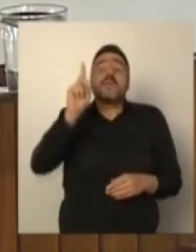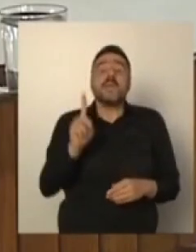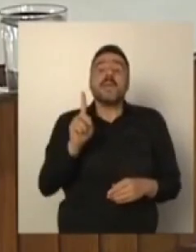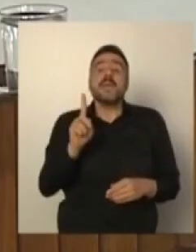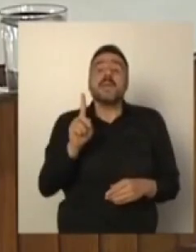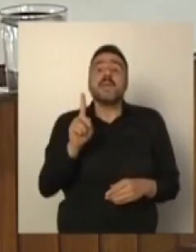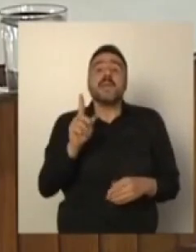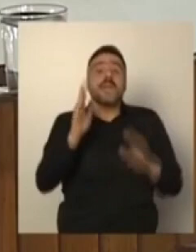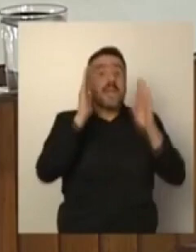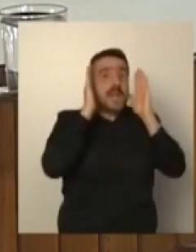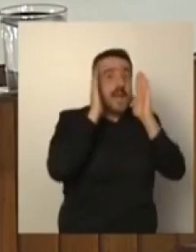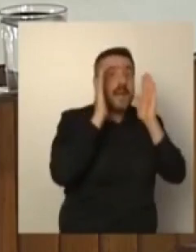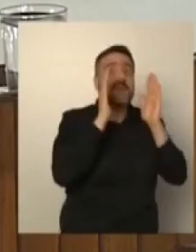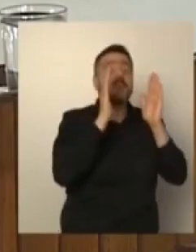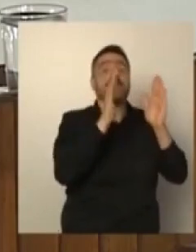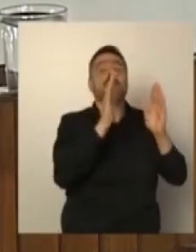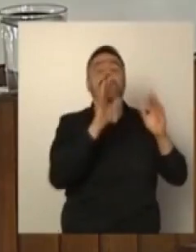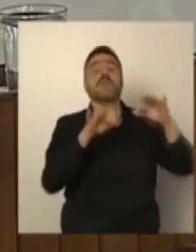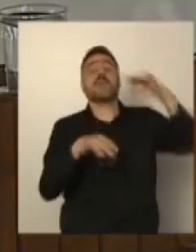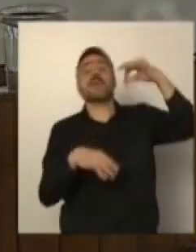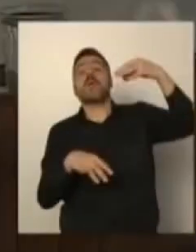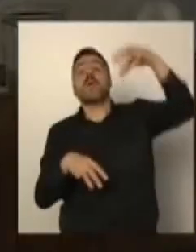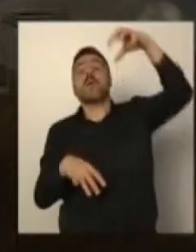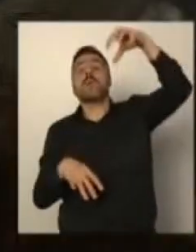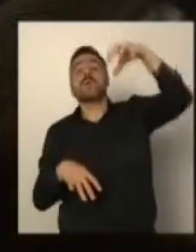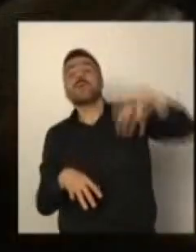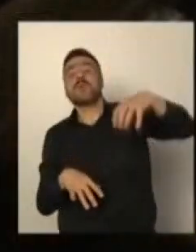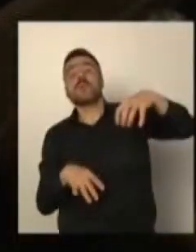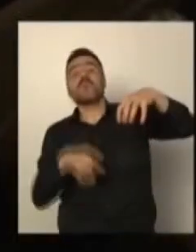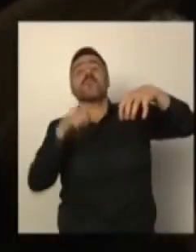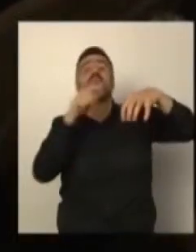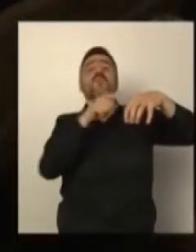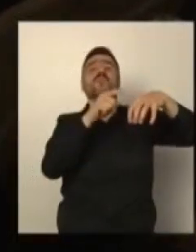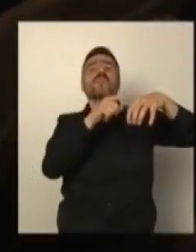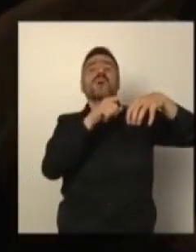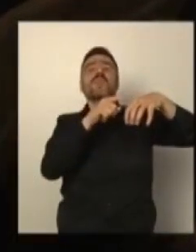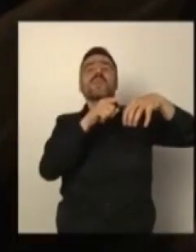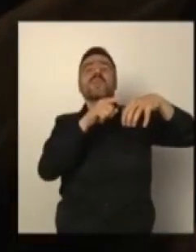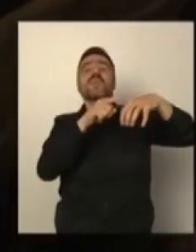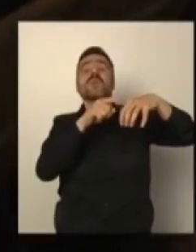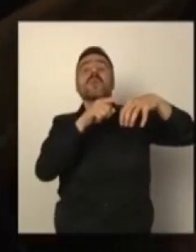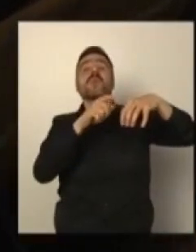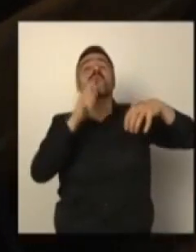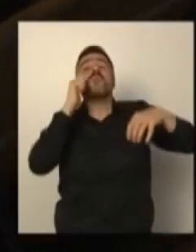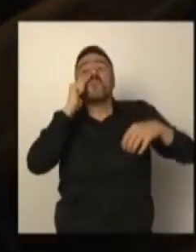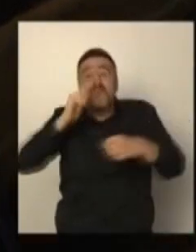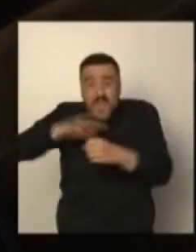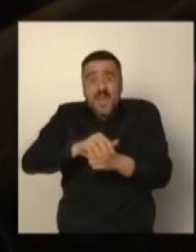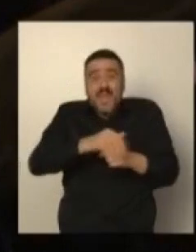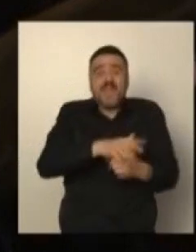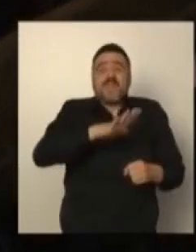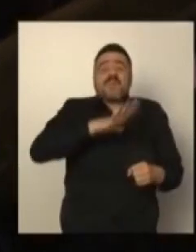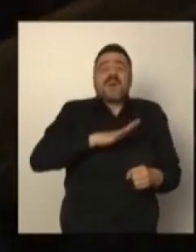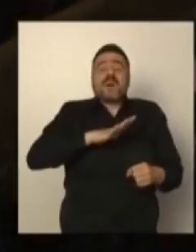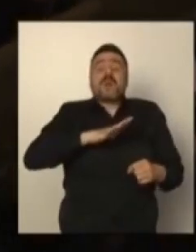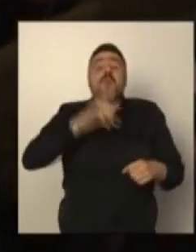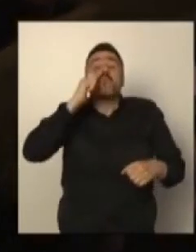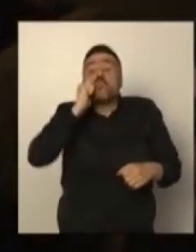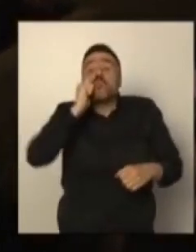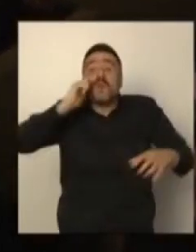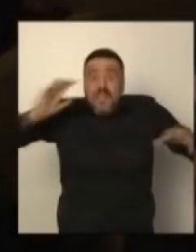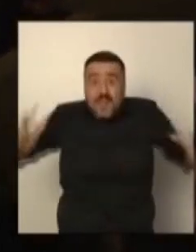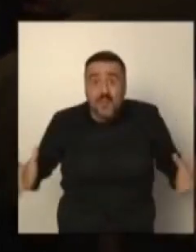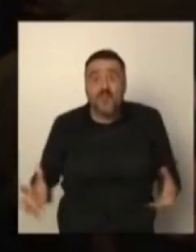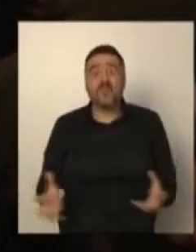olan Mescid-i Aksa'yı zalimlerin esaretinden kurtar ya Rabbi. Bu